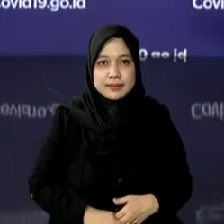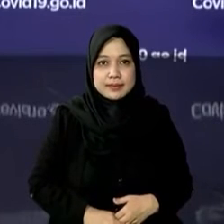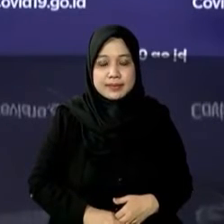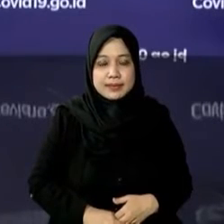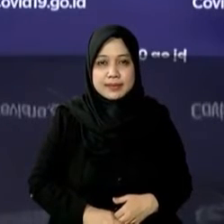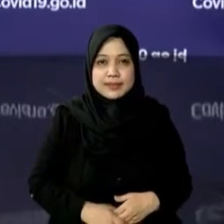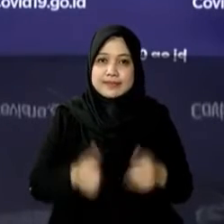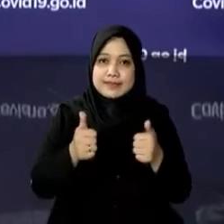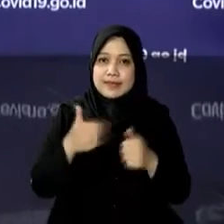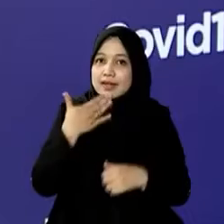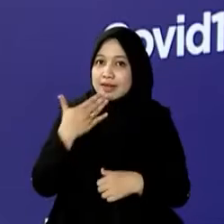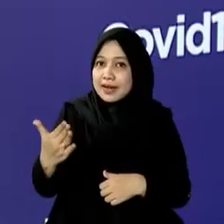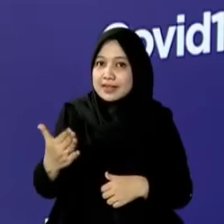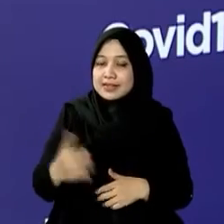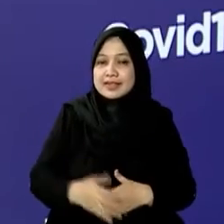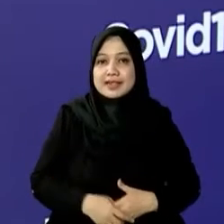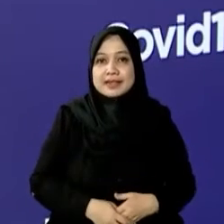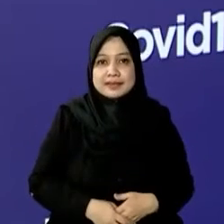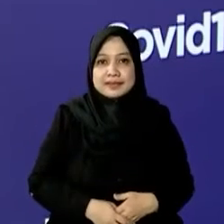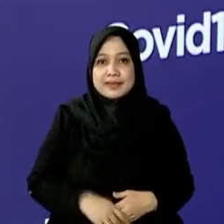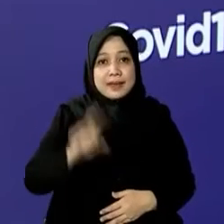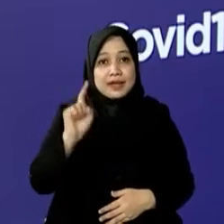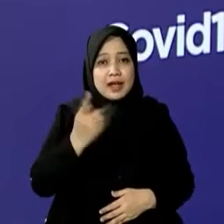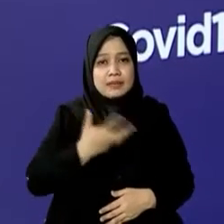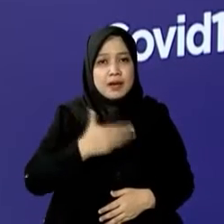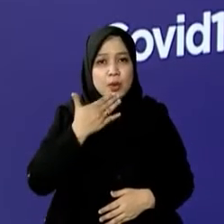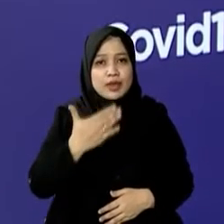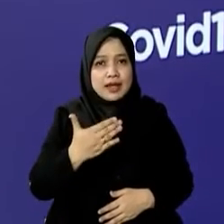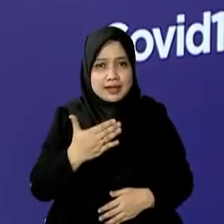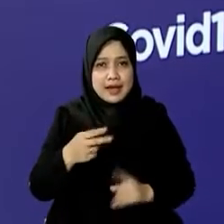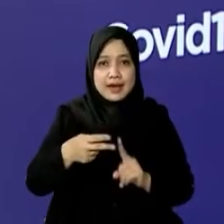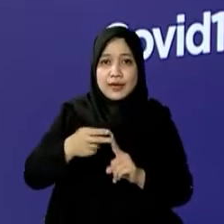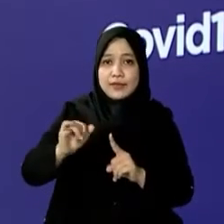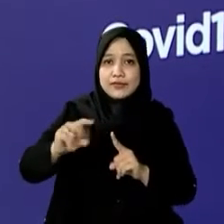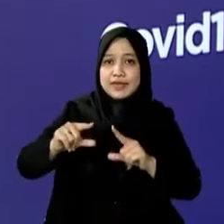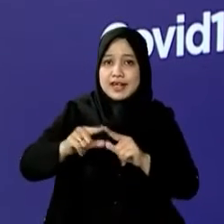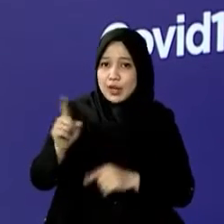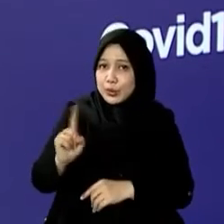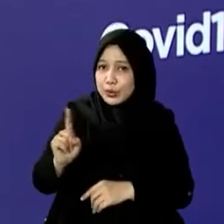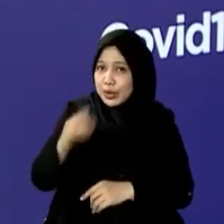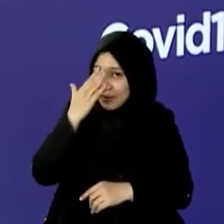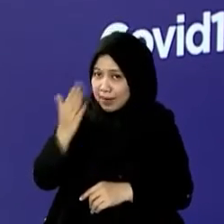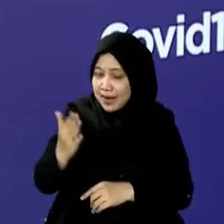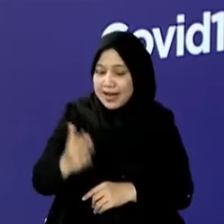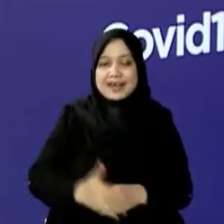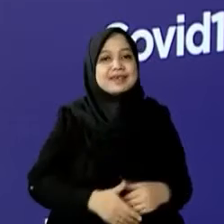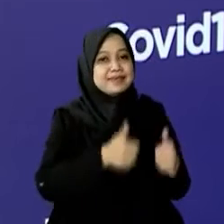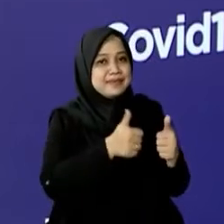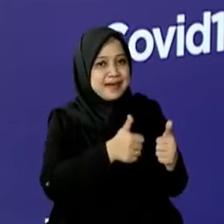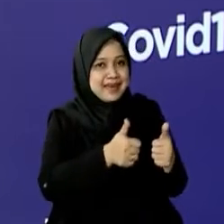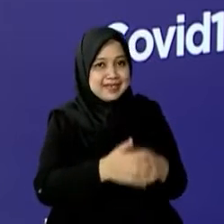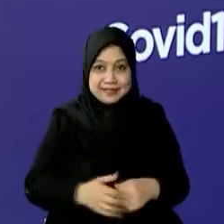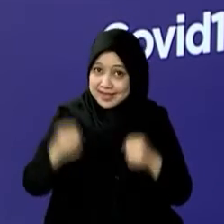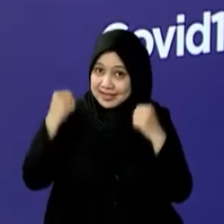Baik terima kasih pertama-tama saya akan bertanya kepada Mbak Vira Mbak Vira baik